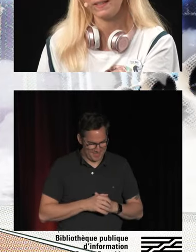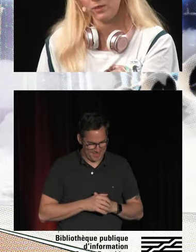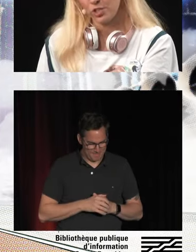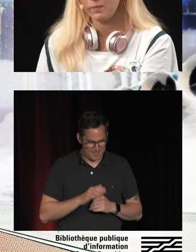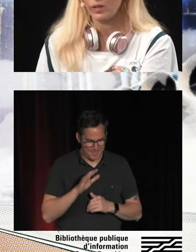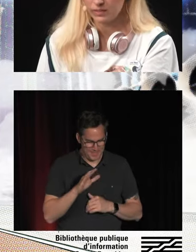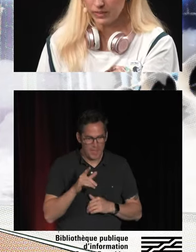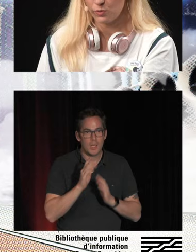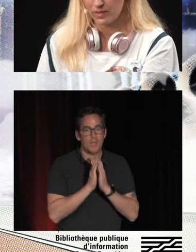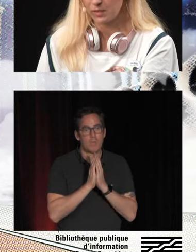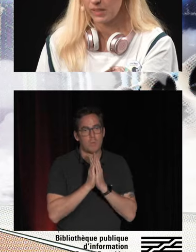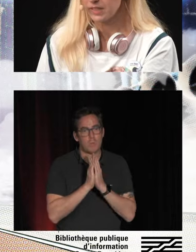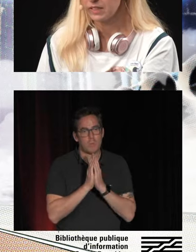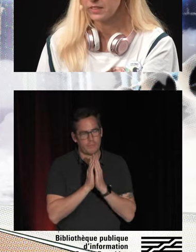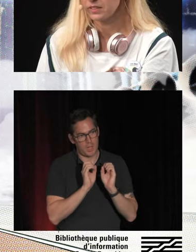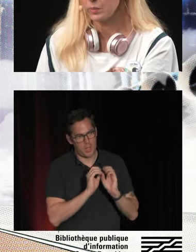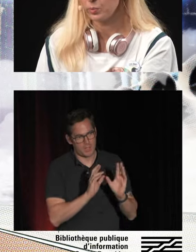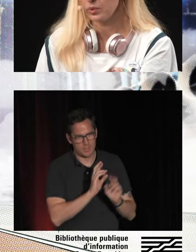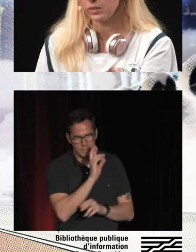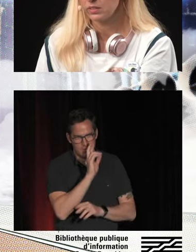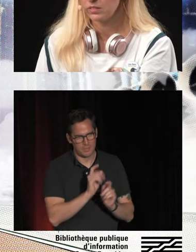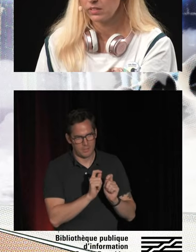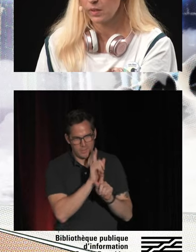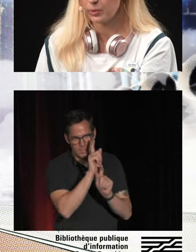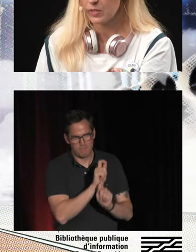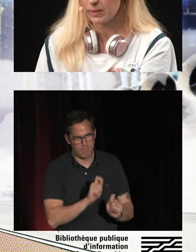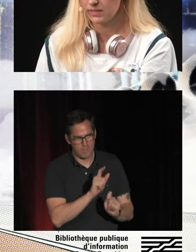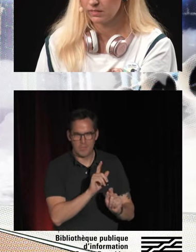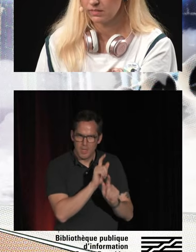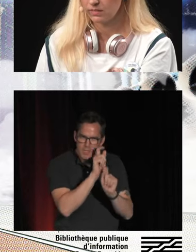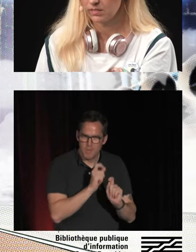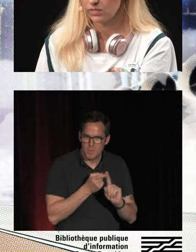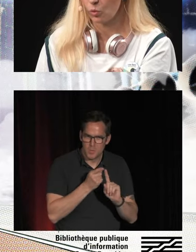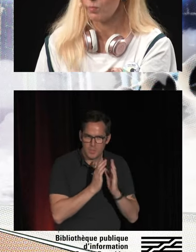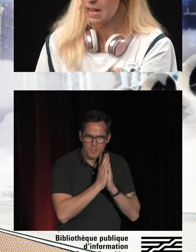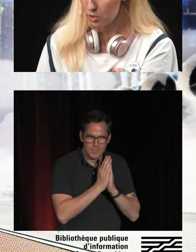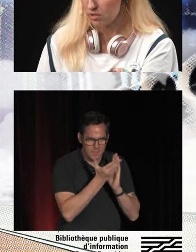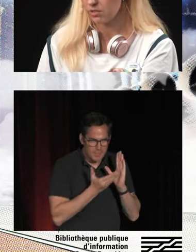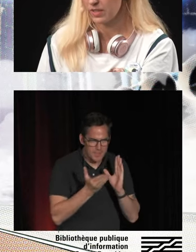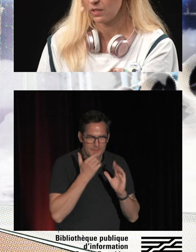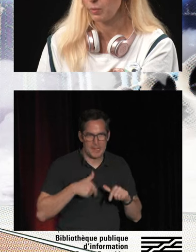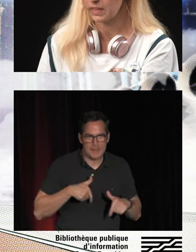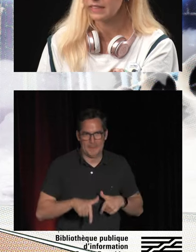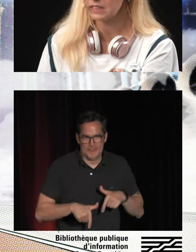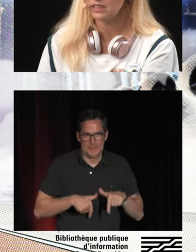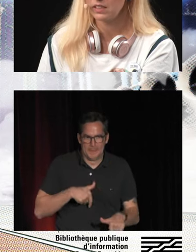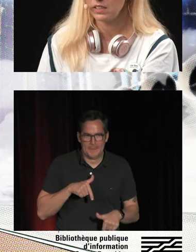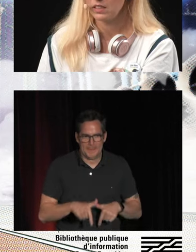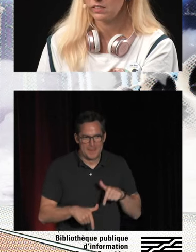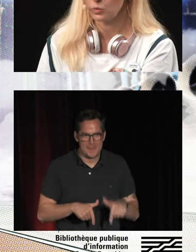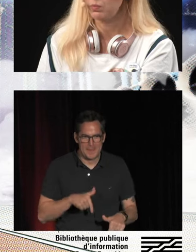Alors, il ne faut pas déranger les moines qui sont en train de prier, hein, un peu de respect. Donc, on marche dans la salle de